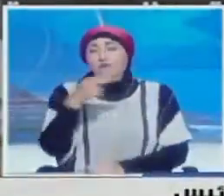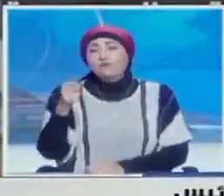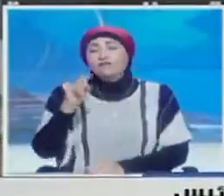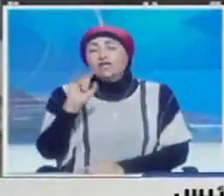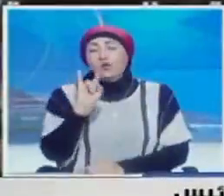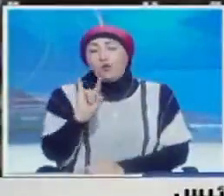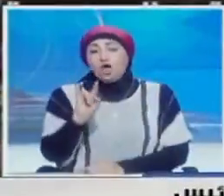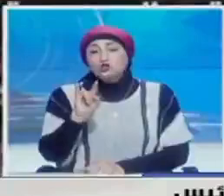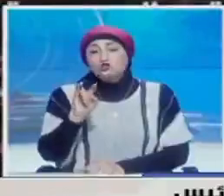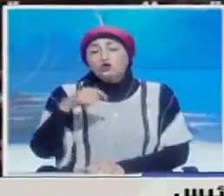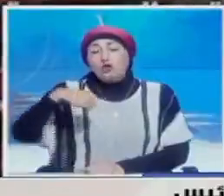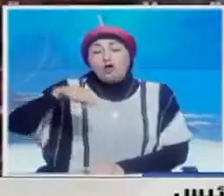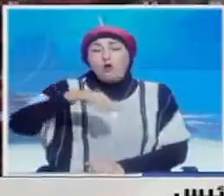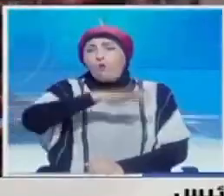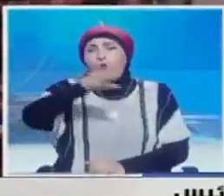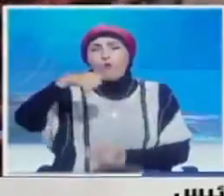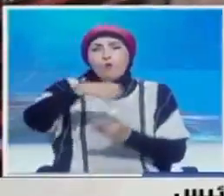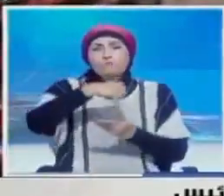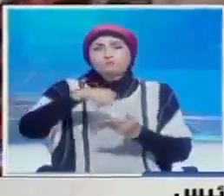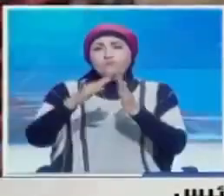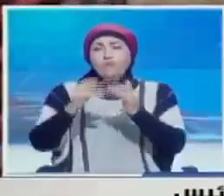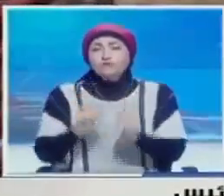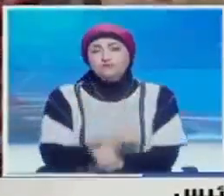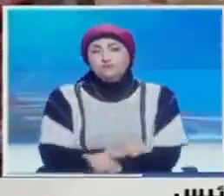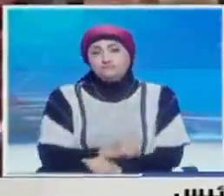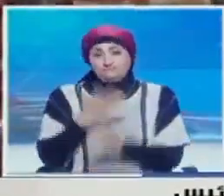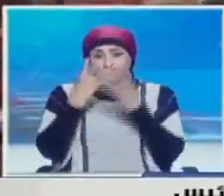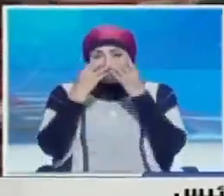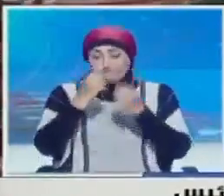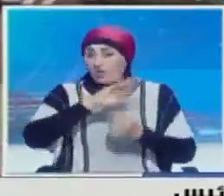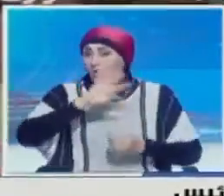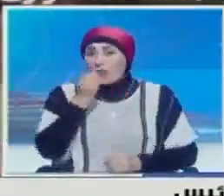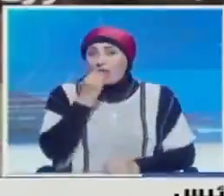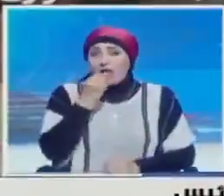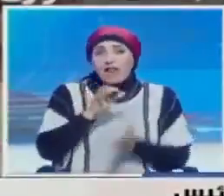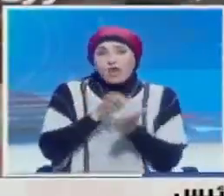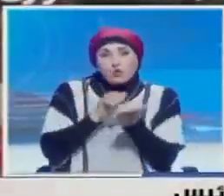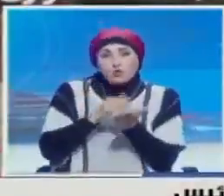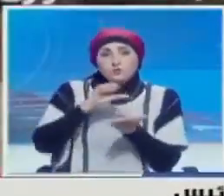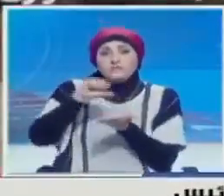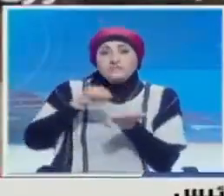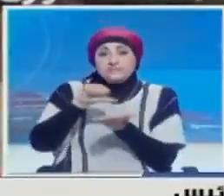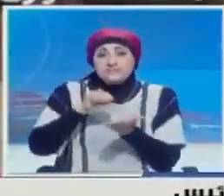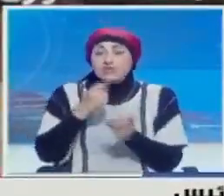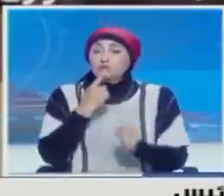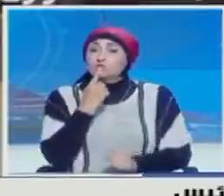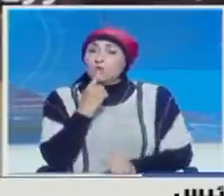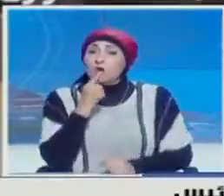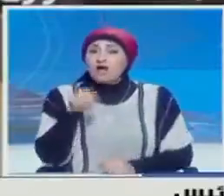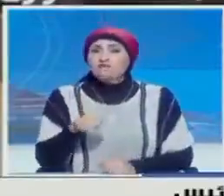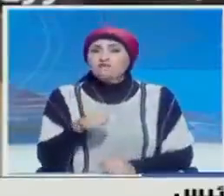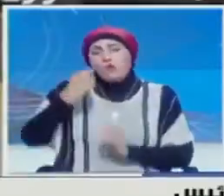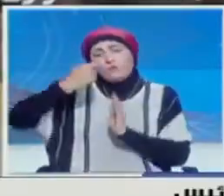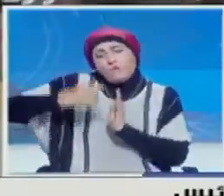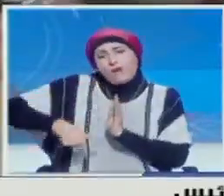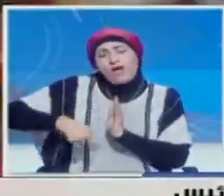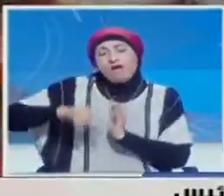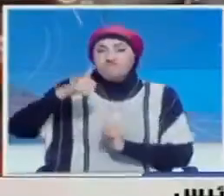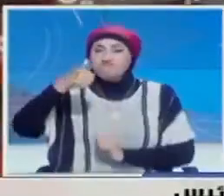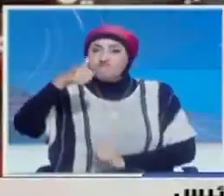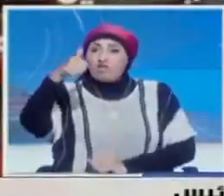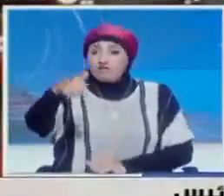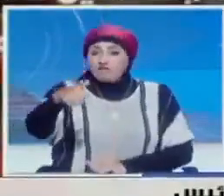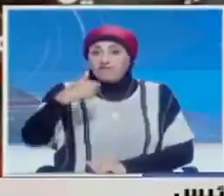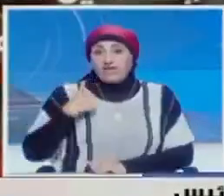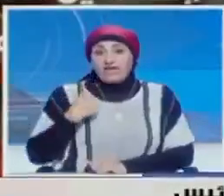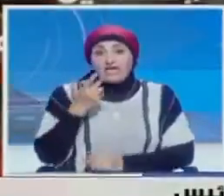1211 فرعا على مستوى الجمهورية. احنا موفرين معظم السلع زي الرز وزي الزيت وزي السكر بأسعار مميزة،